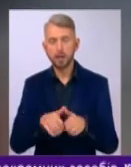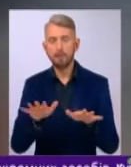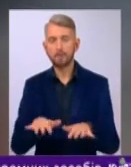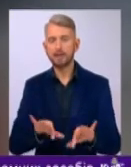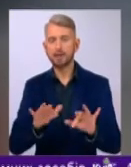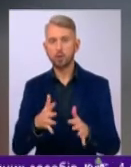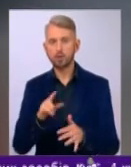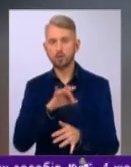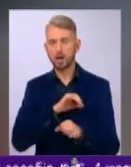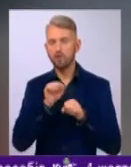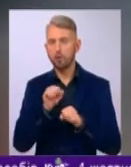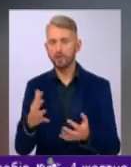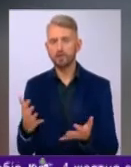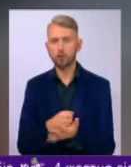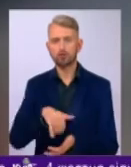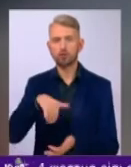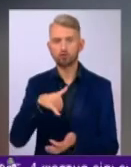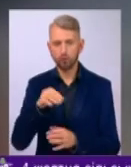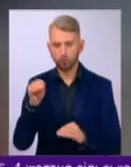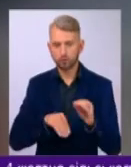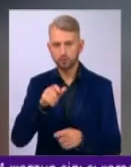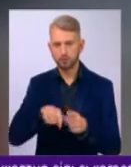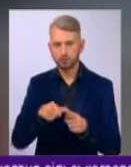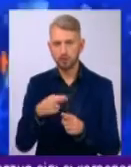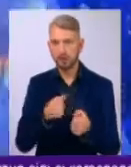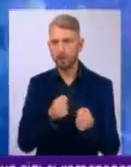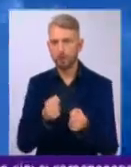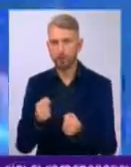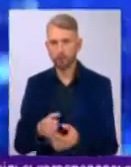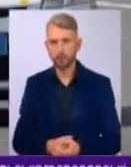події правоохоронці знайшли сумку із магазинами для автомату.